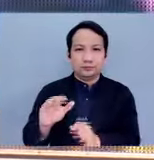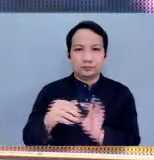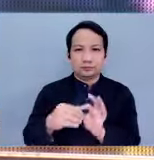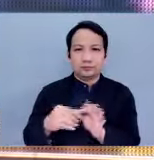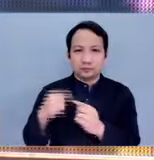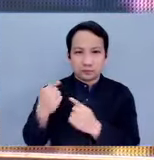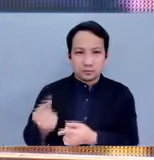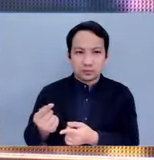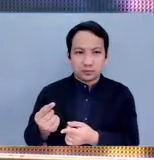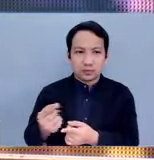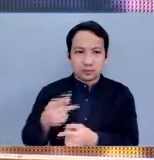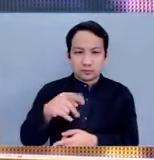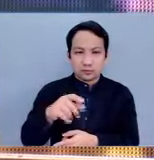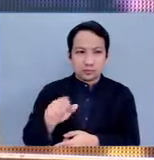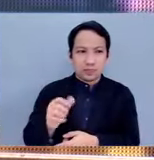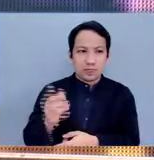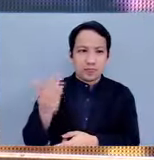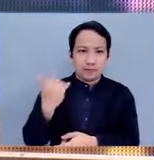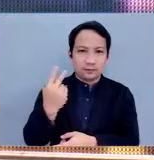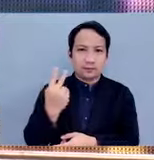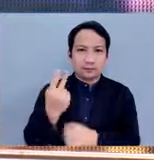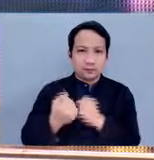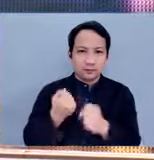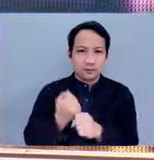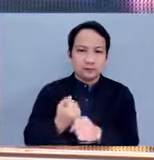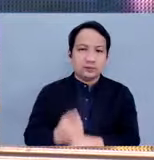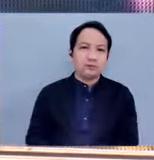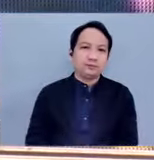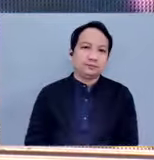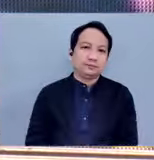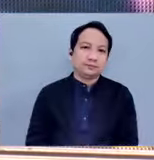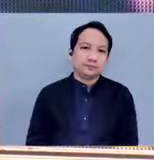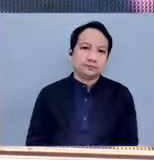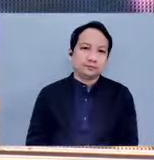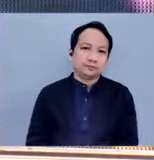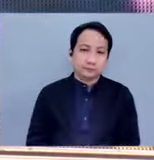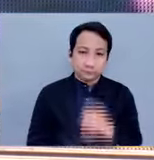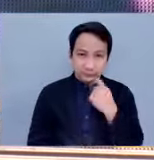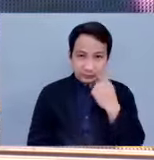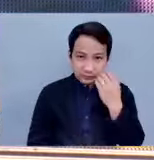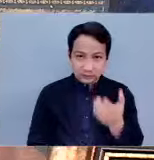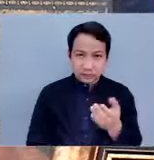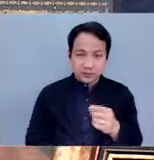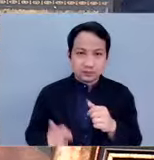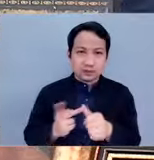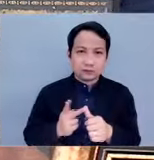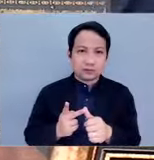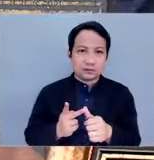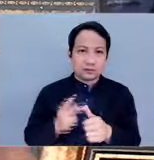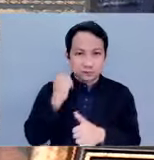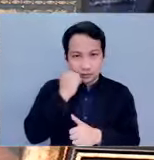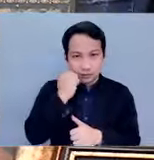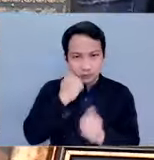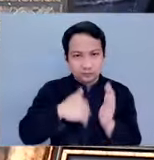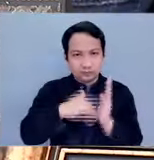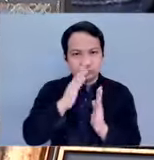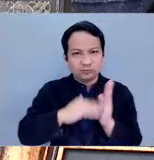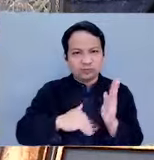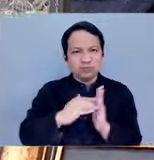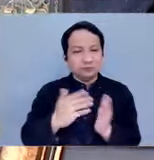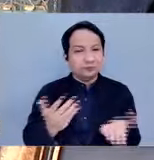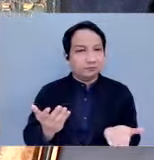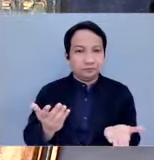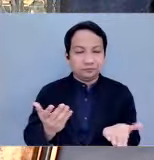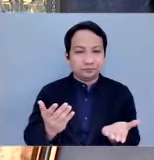pet portraits po last 2 years back. Wow! Yeah. So, yes. Pero prior to that, ano yung kadalasan mong pinipinta? I paint